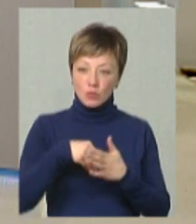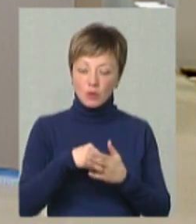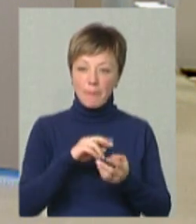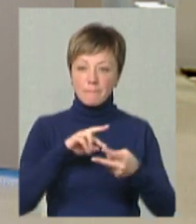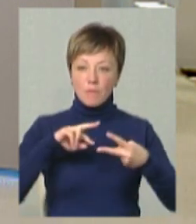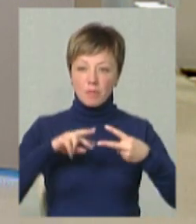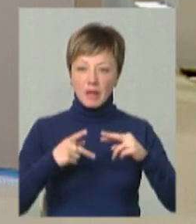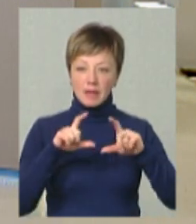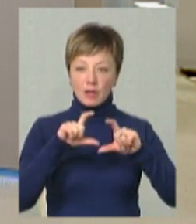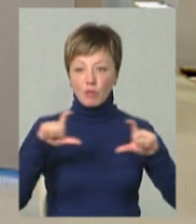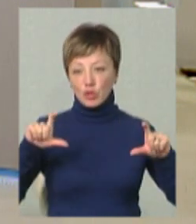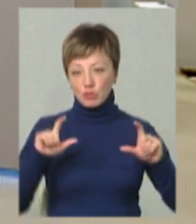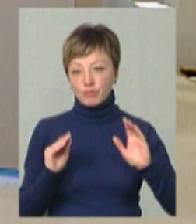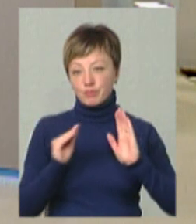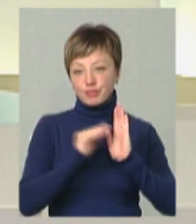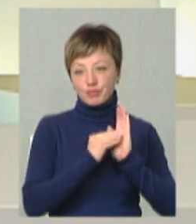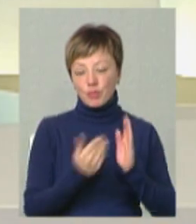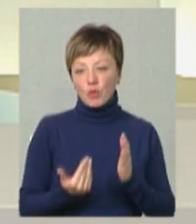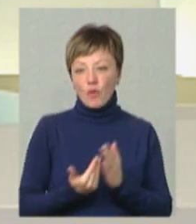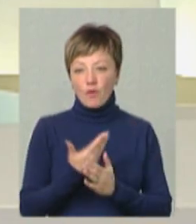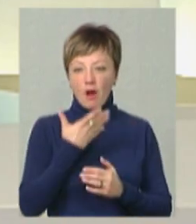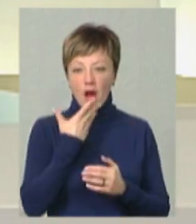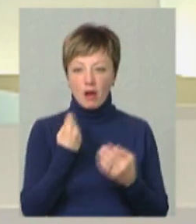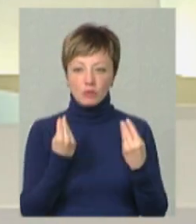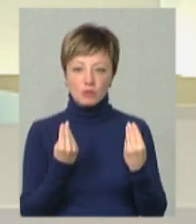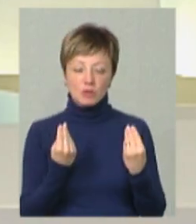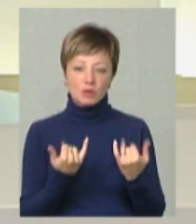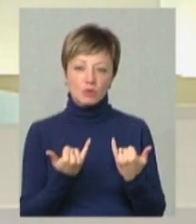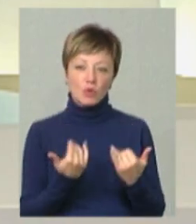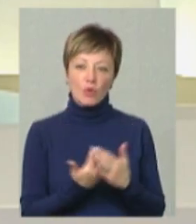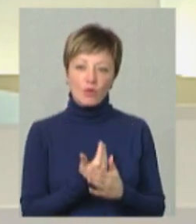поміняють, знявши стару табличку, і поміняють її на гарну, сучасну, нову.